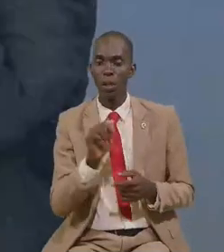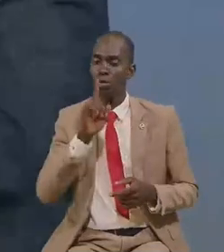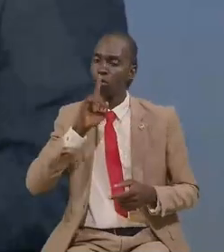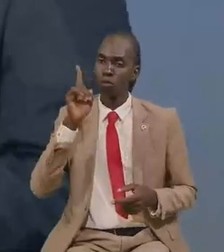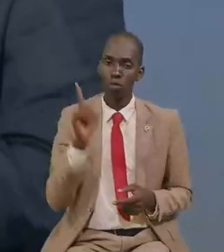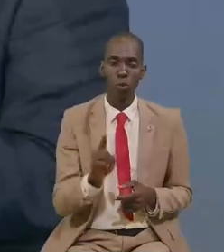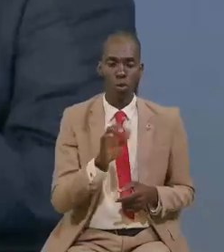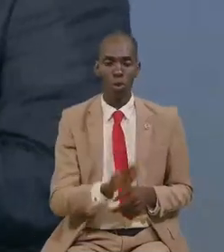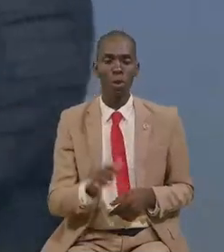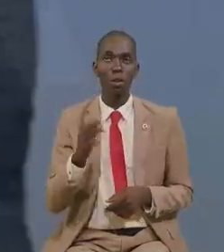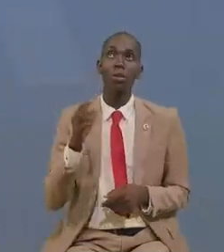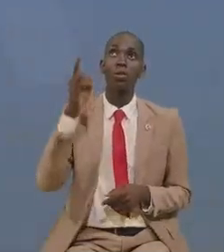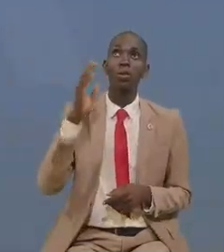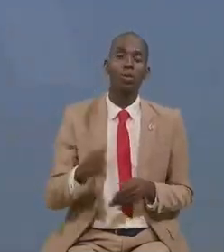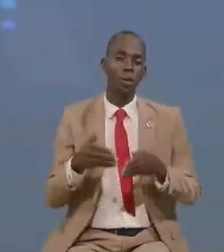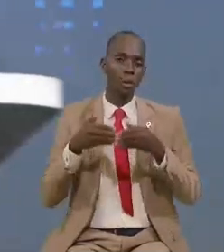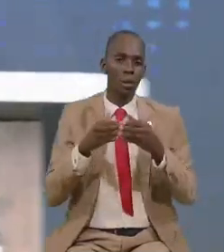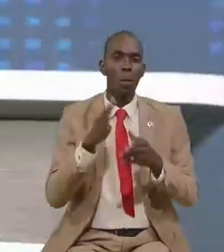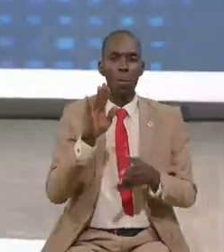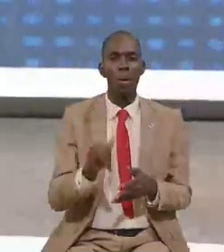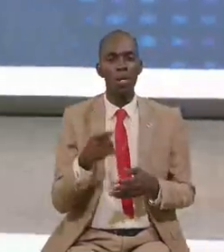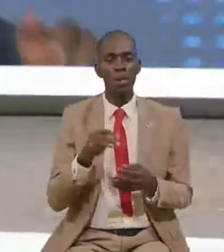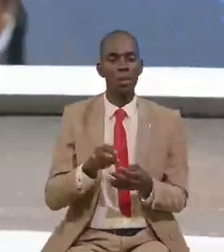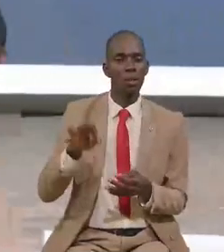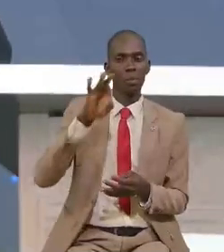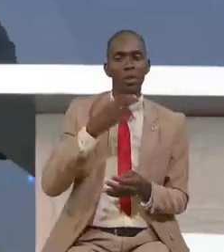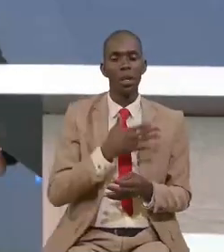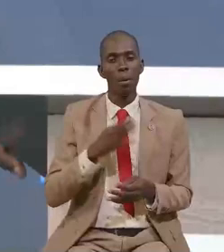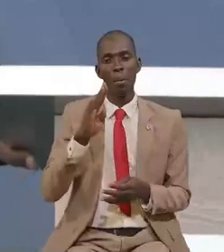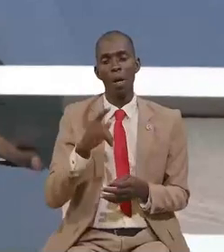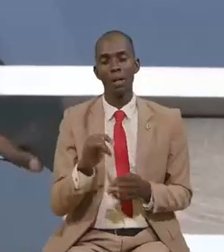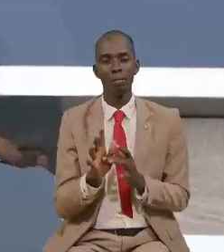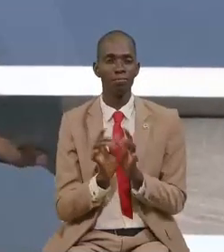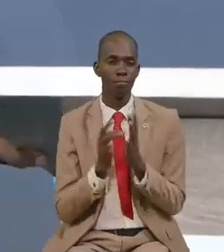Guidé, contrôlé par l'Esprit du Seigneur, par les Écritures.